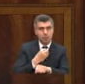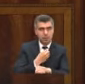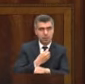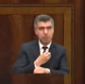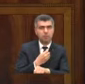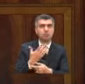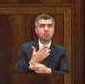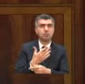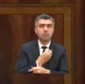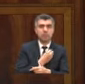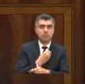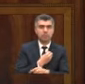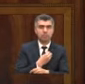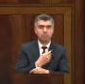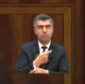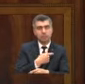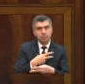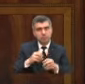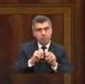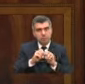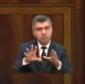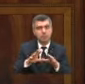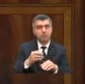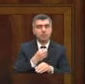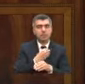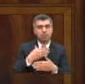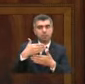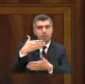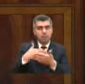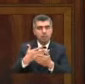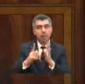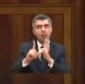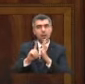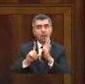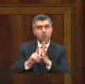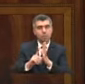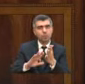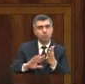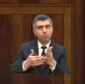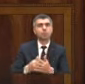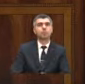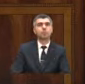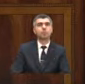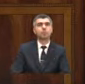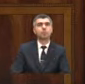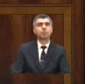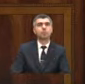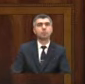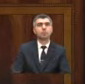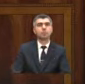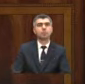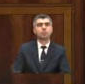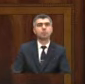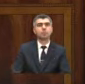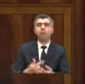التغطية الصحية، لا المجال الصحي، لا الجانب القانوني، السيد الأمين العام معنا، الأمانة العامة مواكبة،